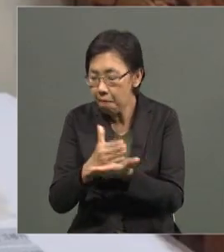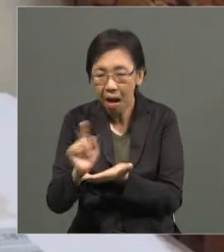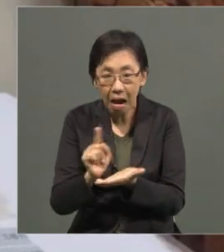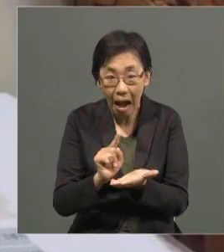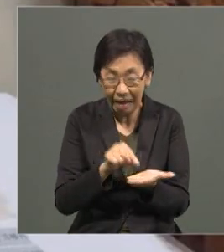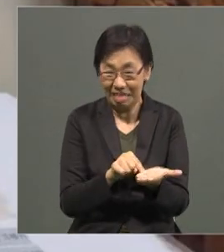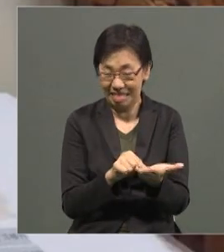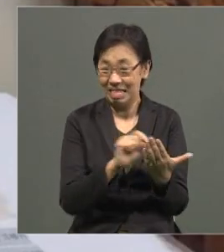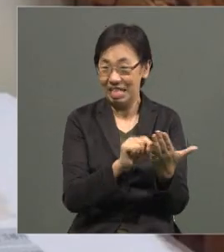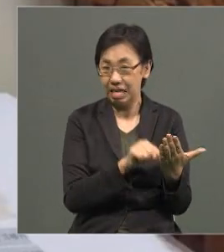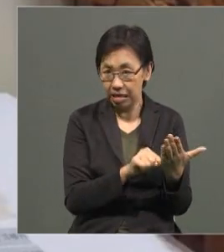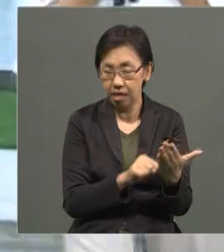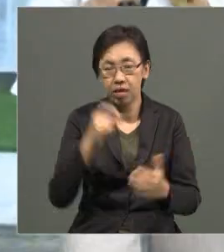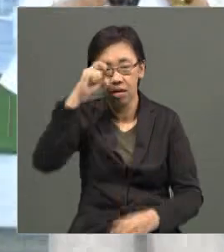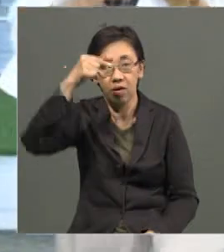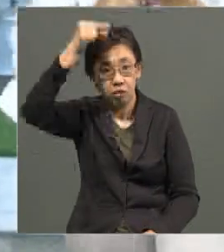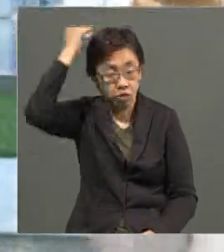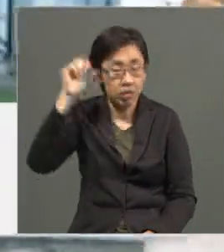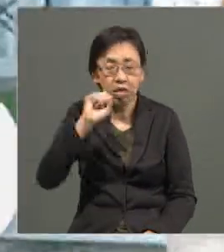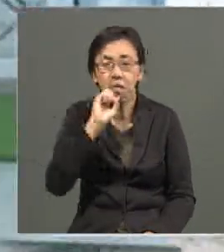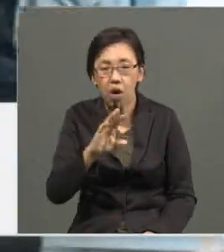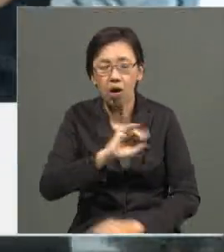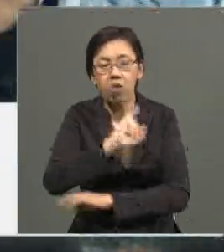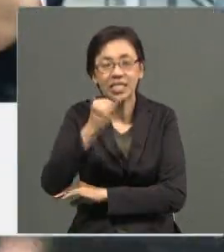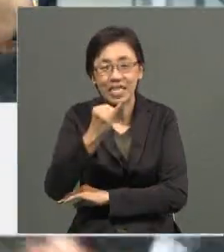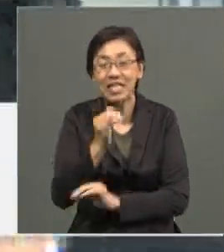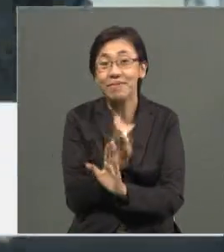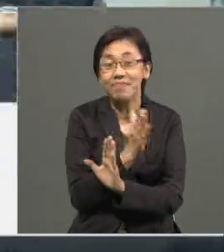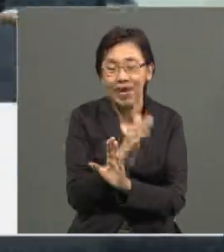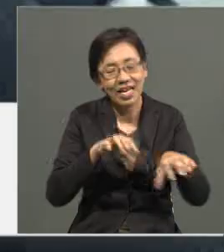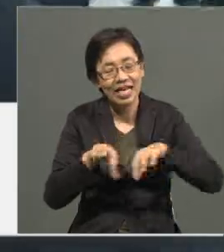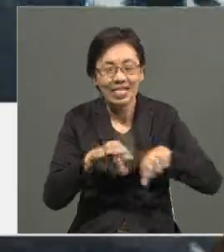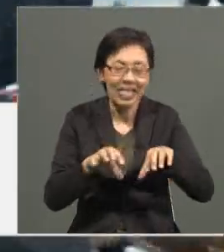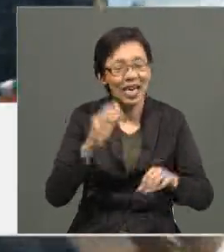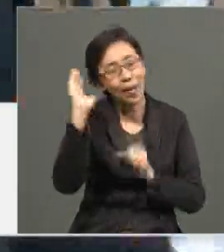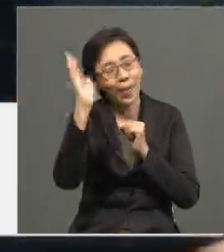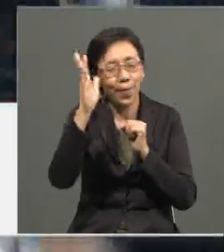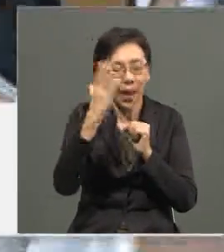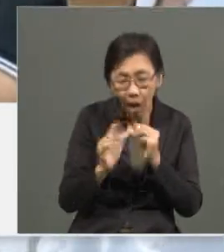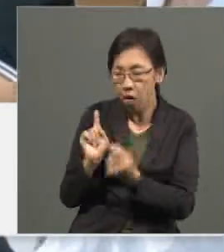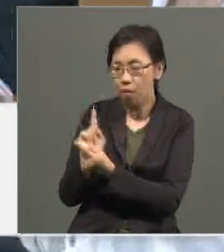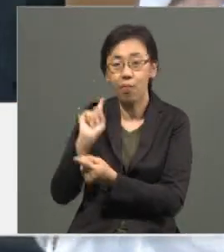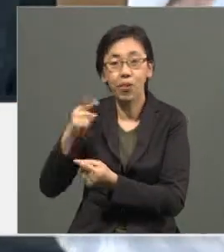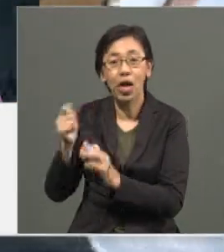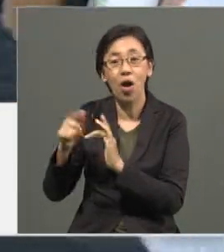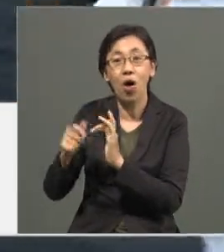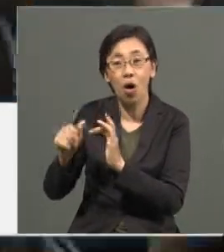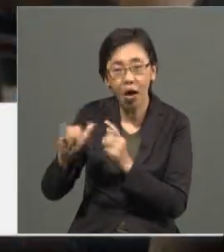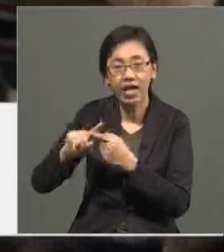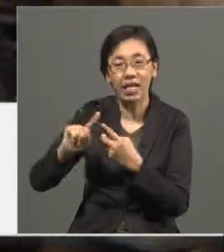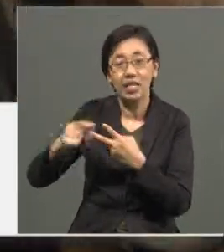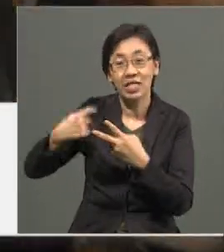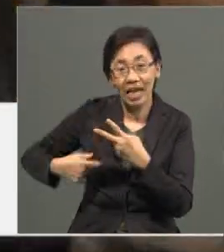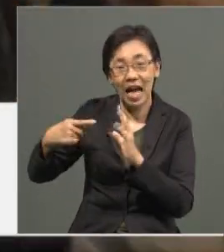พูดในรายการสนธิเล่าเรื่องตอนนึงบอกว่าเมื่อวันจันทร์ที่ผ่านมาจัดรายการเสร็จแล้วก็ได้เจอพี่อ้อยฮะรวมถึงทนายของเขาชื่อว่าทนาย